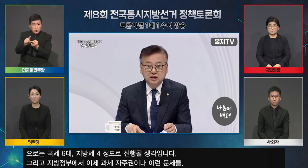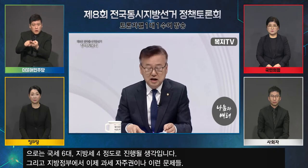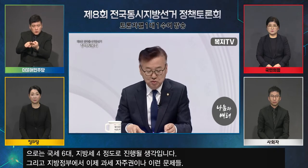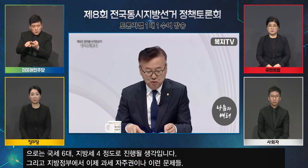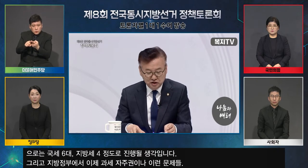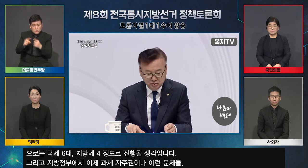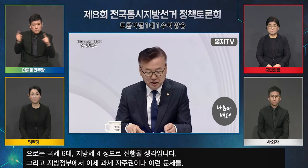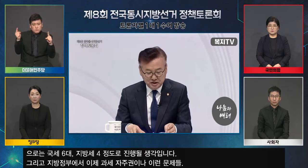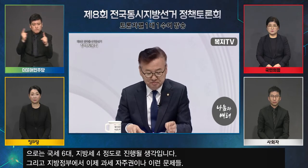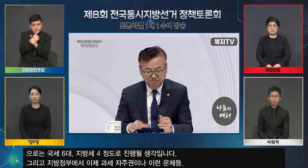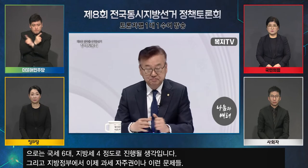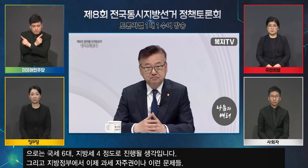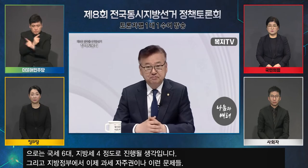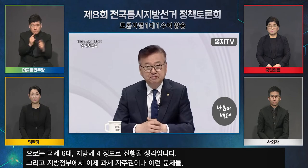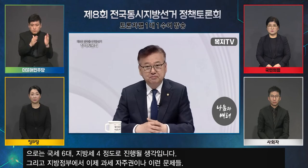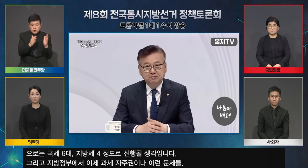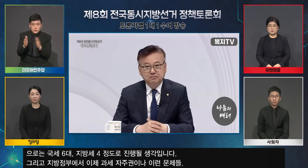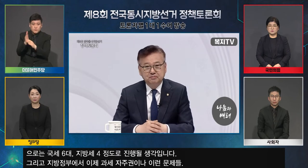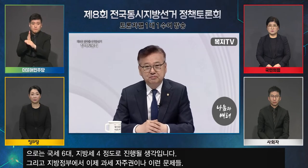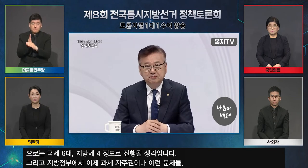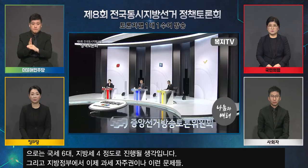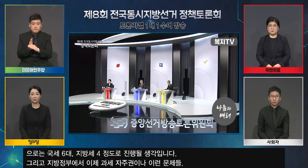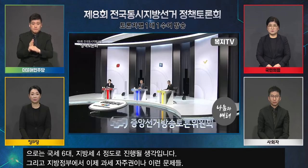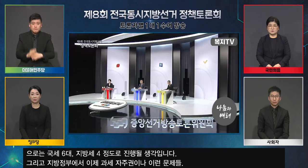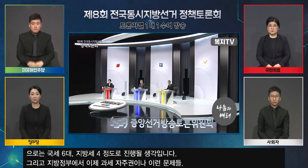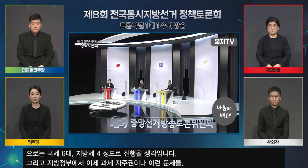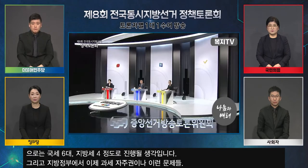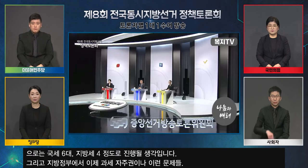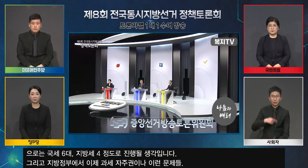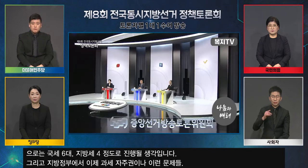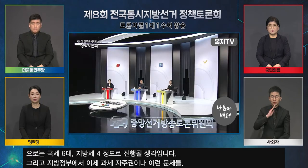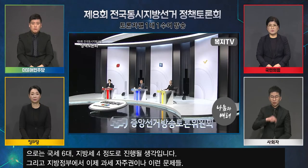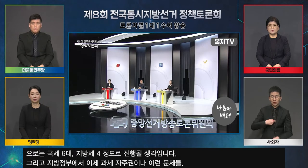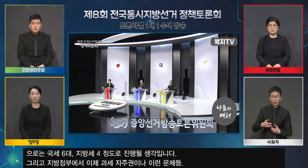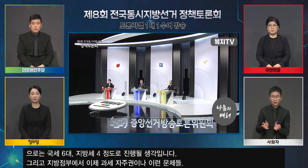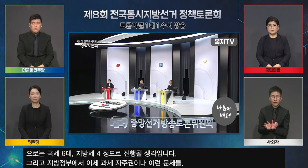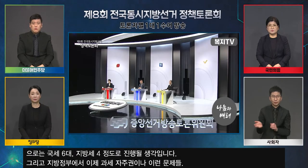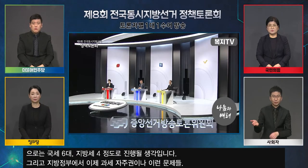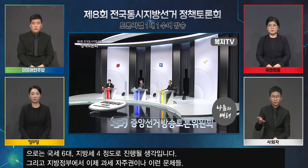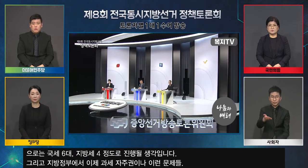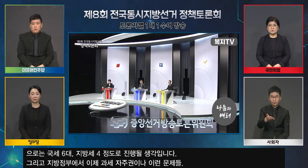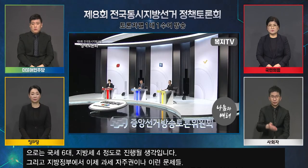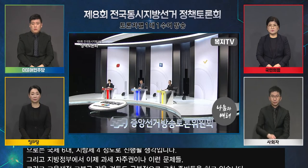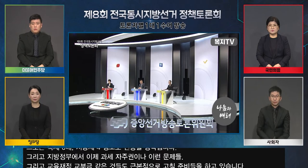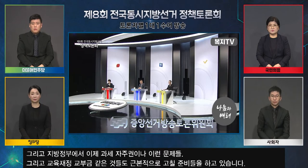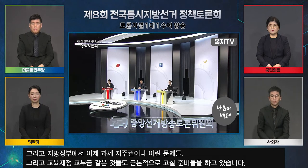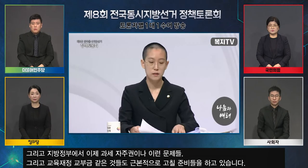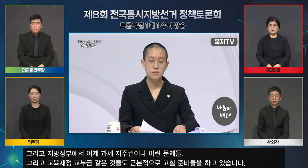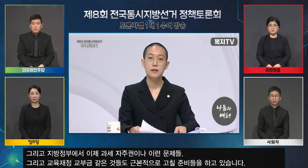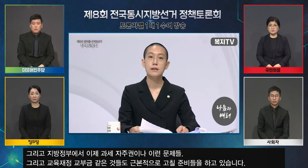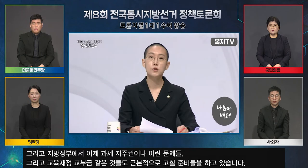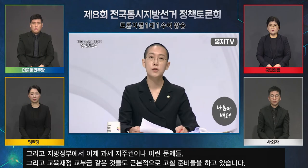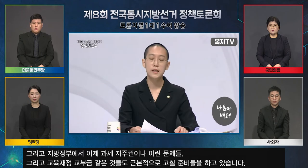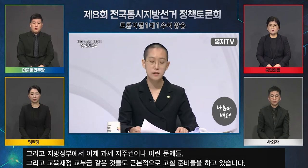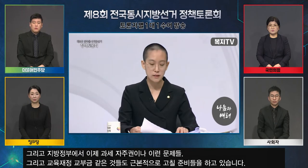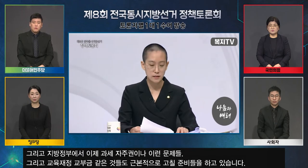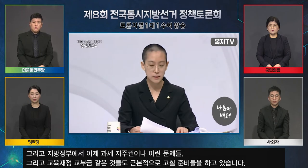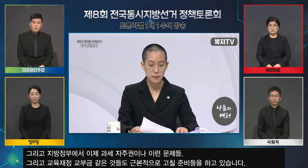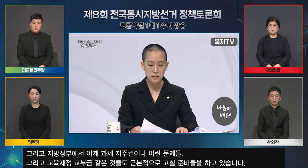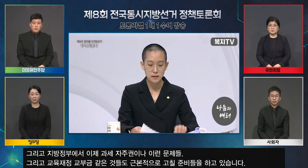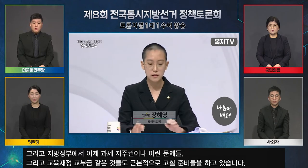준비들을 하고 있습니다. 네, 이어서 정의당 장혜영 정책위의장 답변해 주십시오. 네,